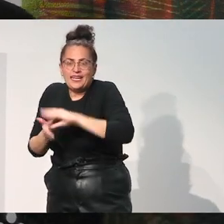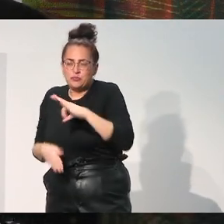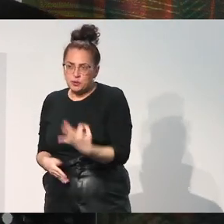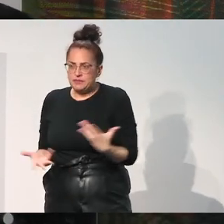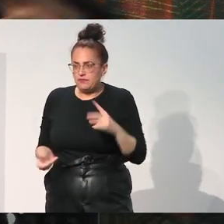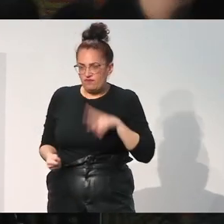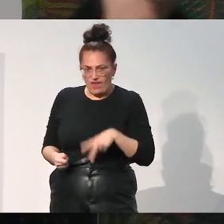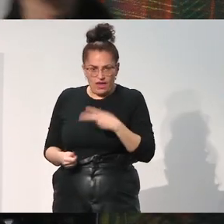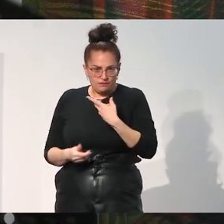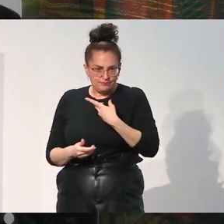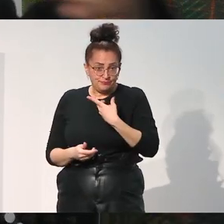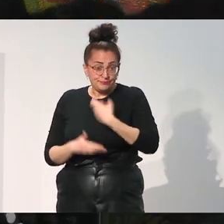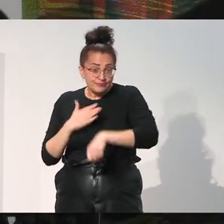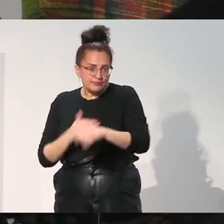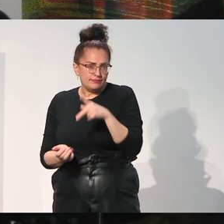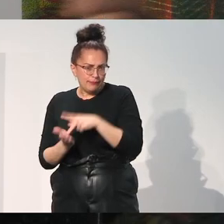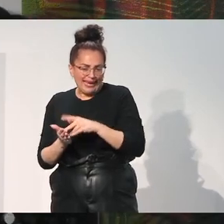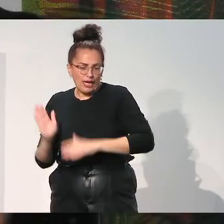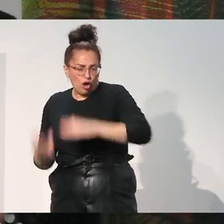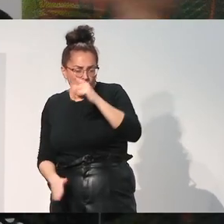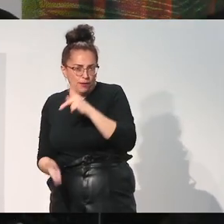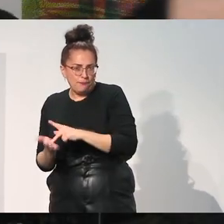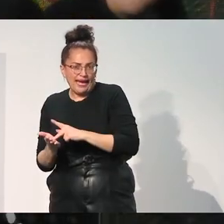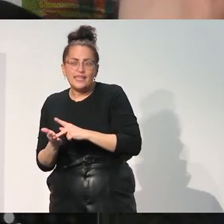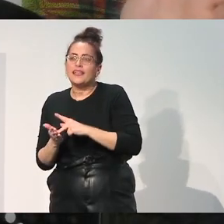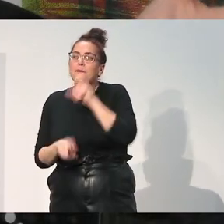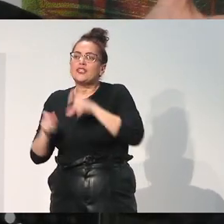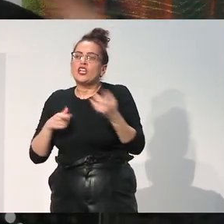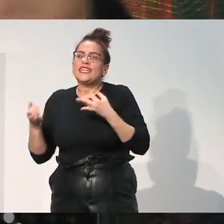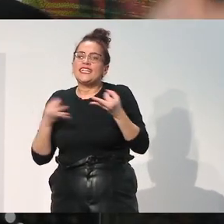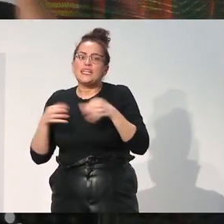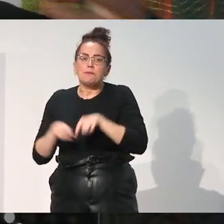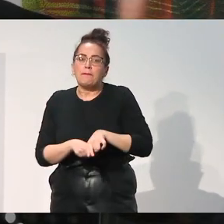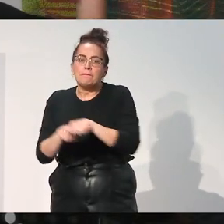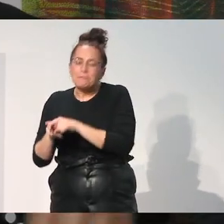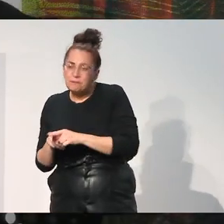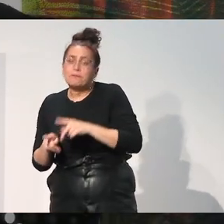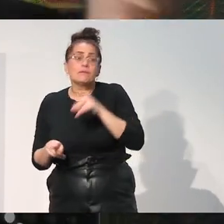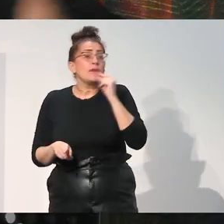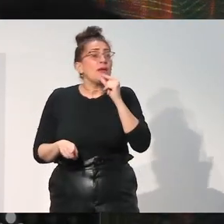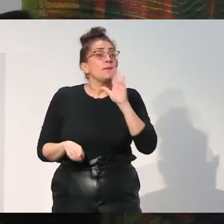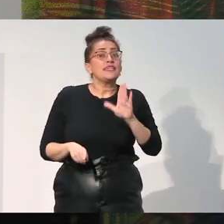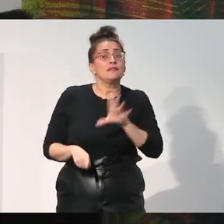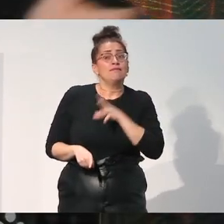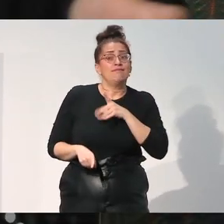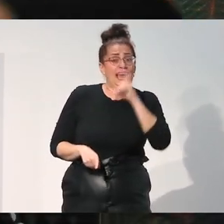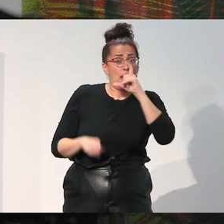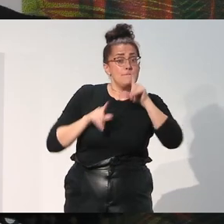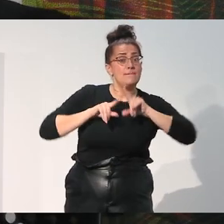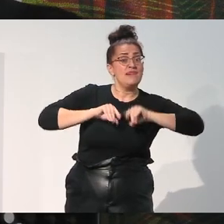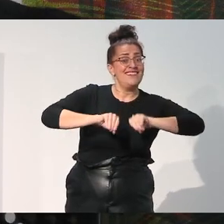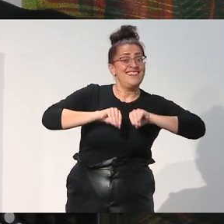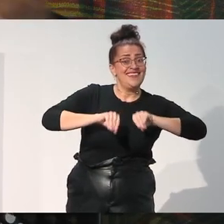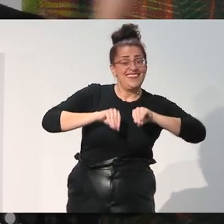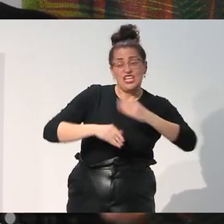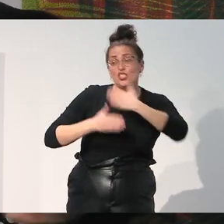à Paris, tu grandis à Paris, donc on parle souvent des auteurs français, souvent tout le monde les cite. Et moi, donc, j'avais un père prof d'arabe qui lisait énormément, j'avais des oncles qui avaient une librairie au Liban.